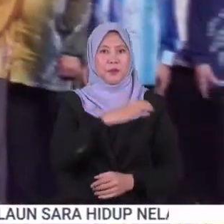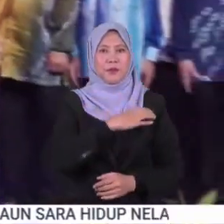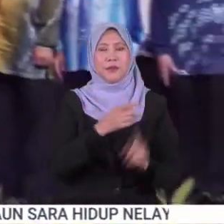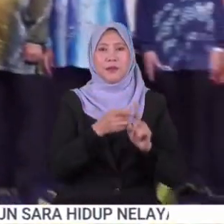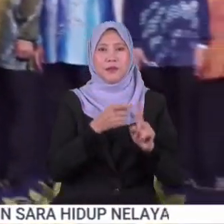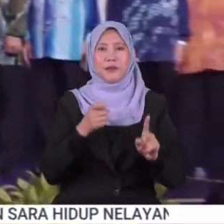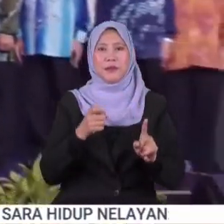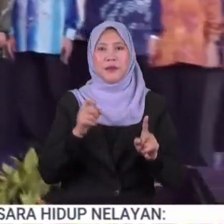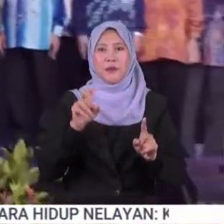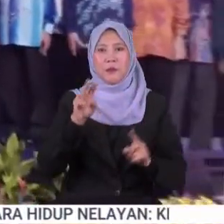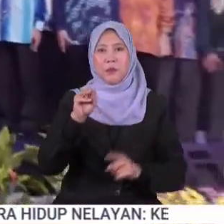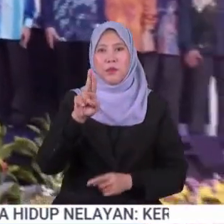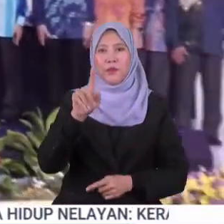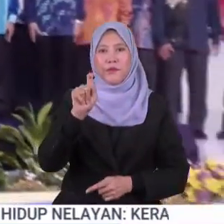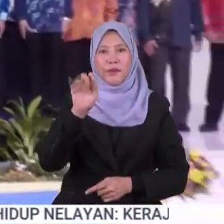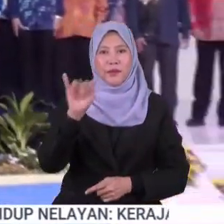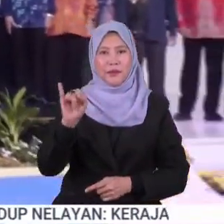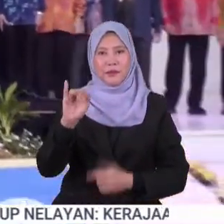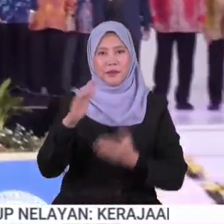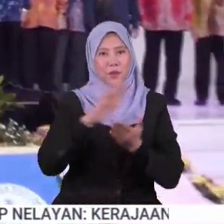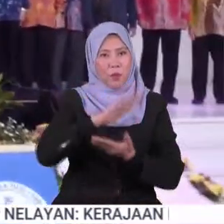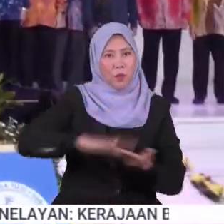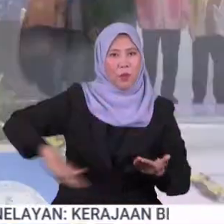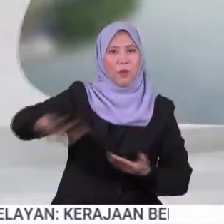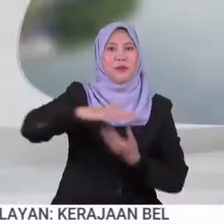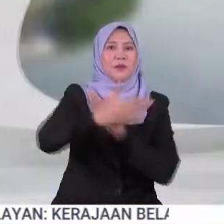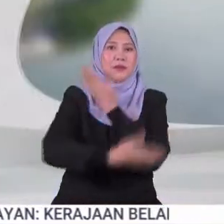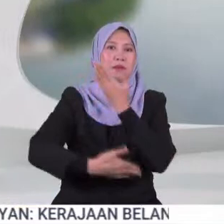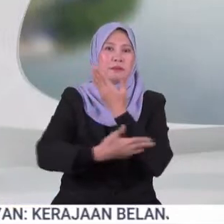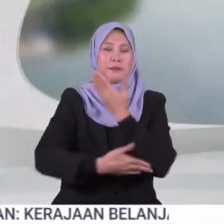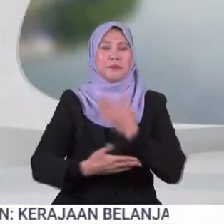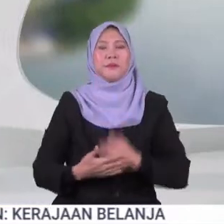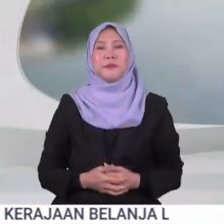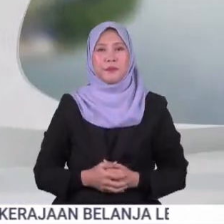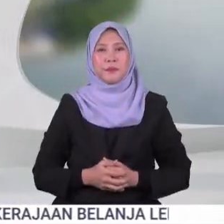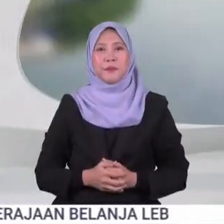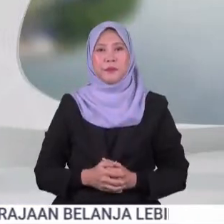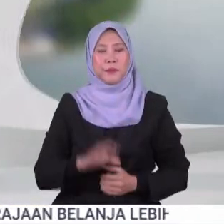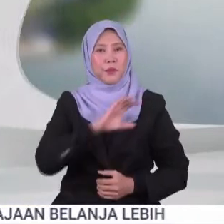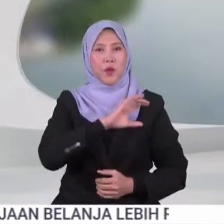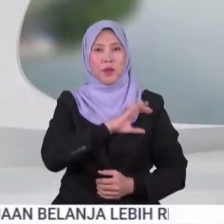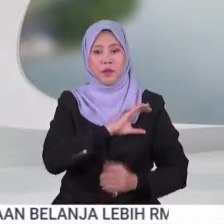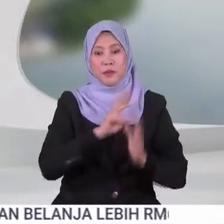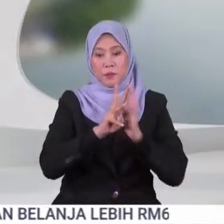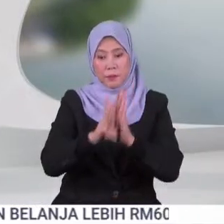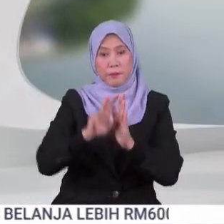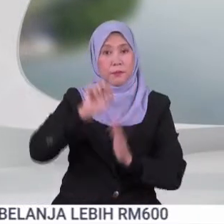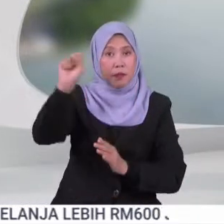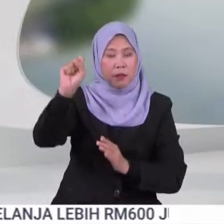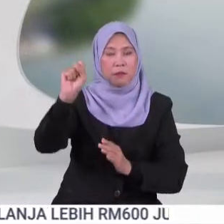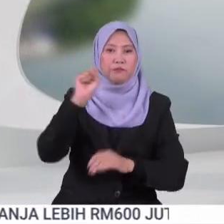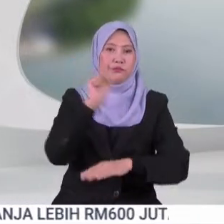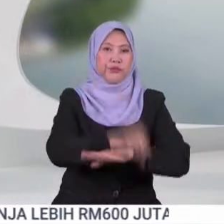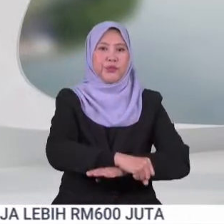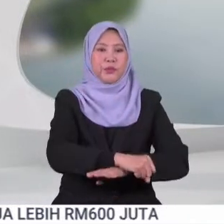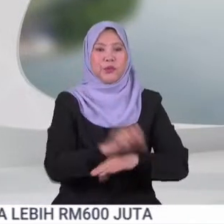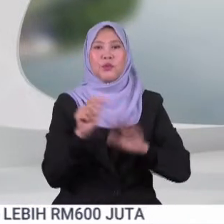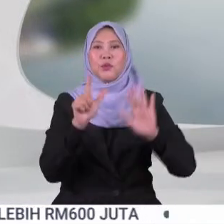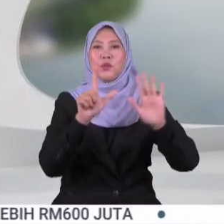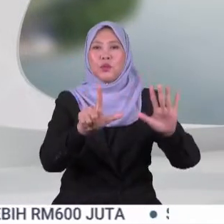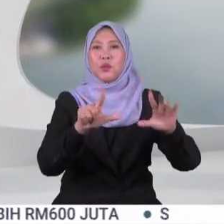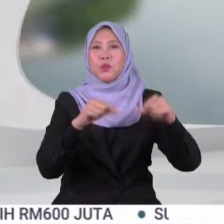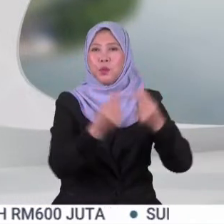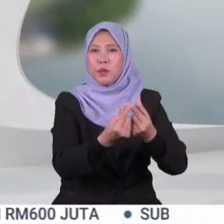yang terdiri daripada mufti-mufti seluruh negara. Polis kontinjen Sabah berjaya menumpas 7